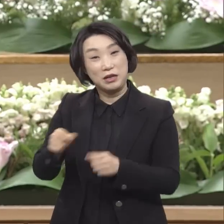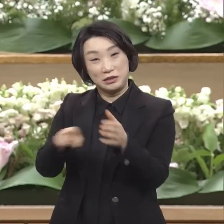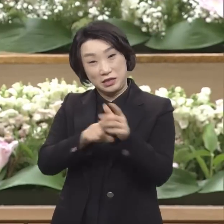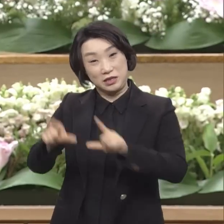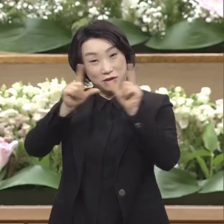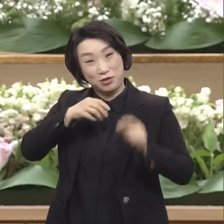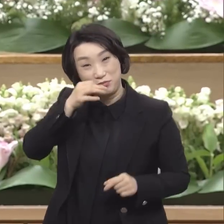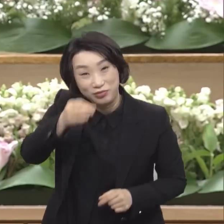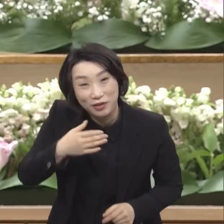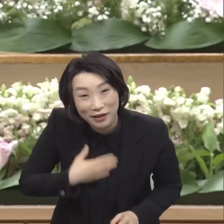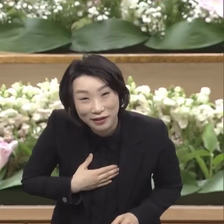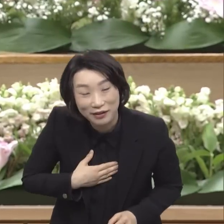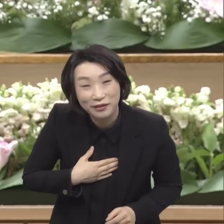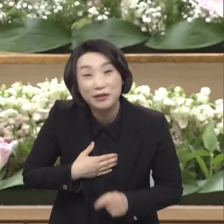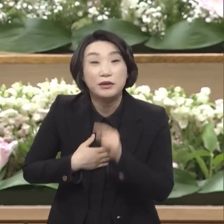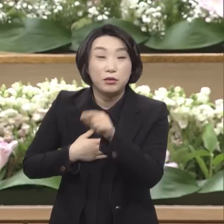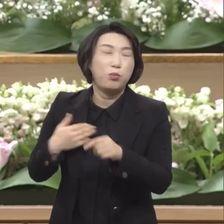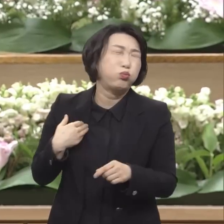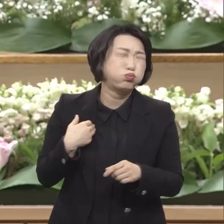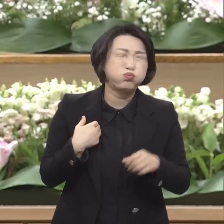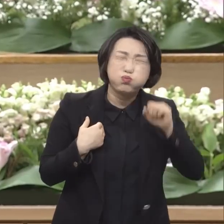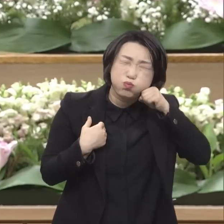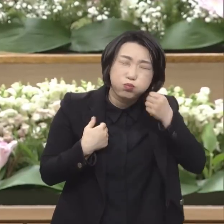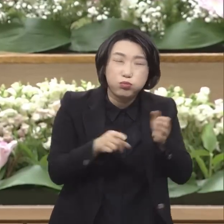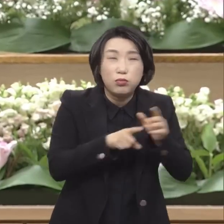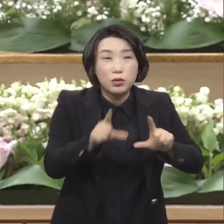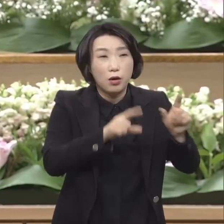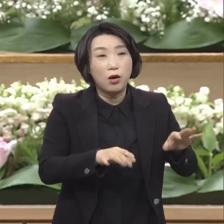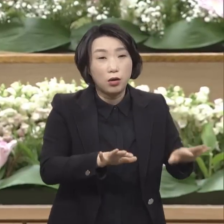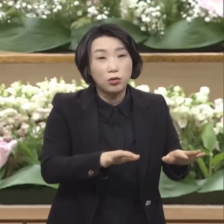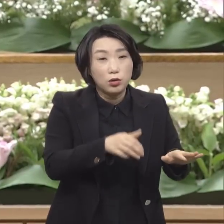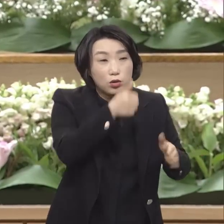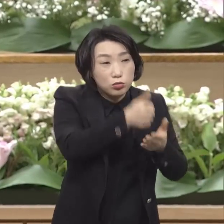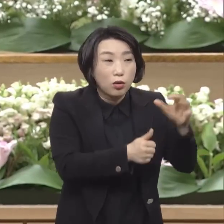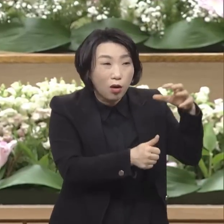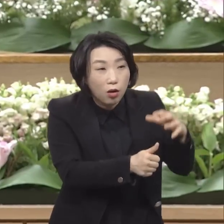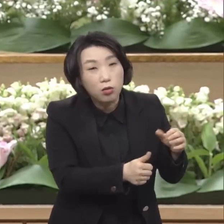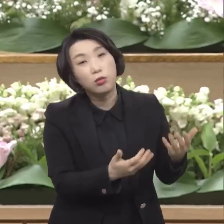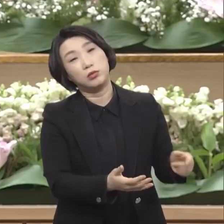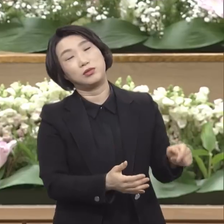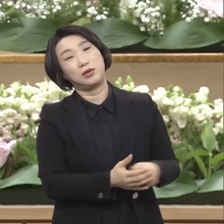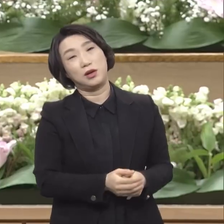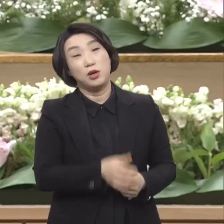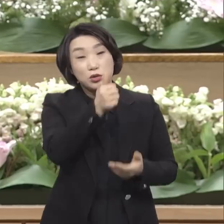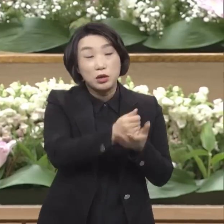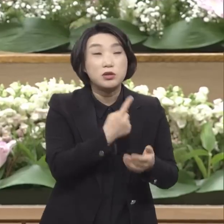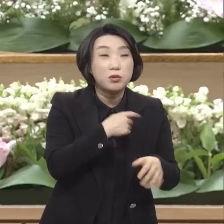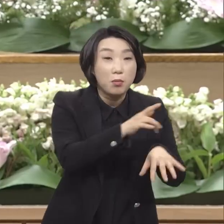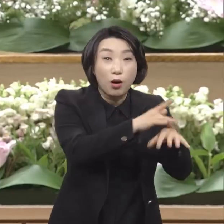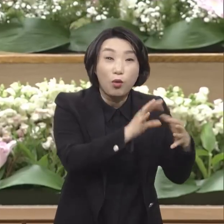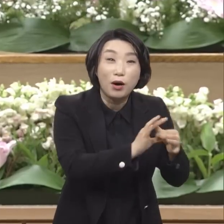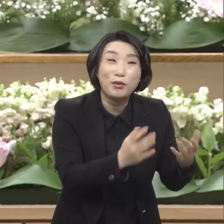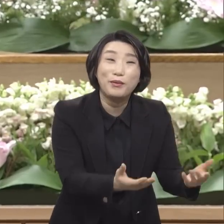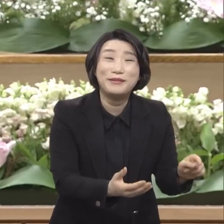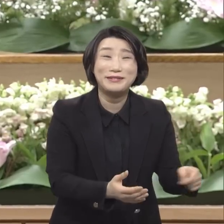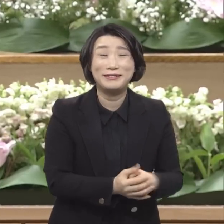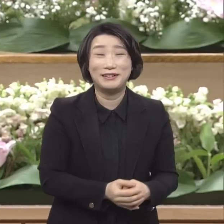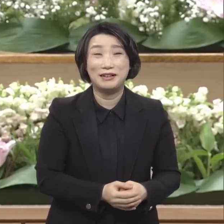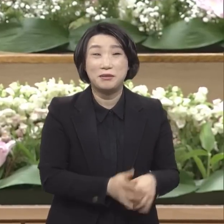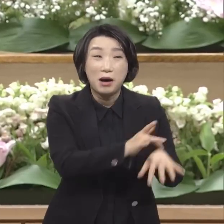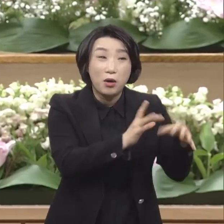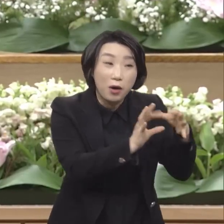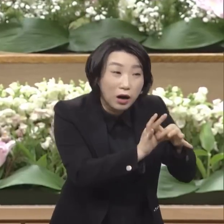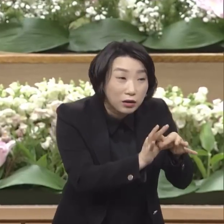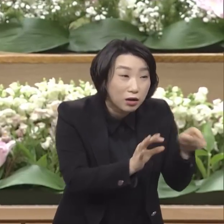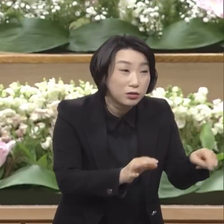신앙생활이라고. 그걸 모르고 신앙생활하면 아직도 죄에 결박당한 자니 뭐냐. 죄를 짓는 자는 마귀에게 속하나니 했으니 마귀에게